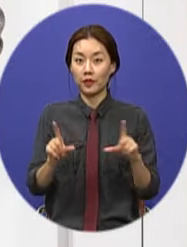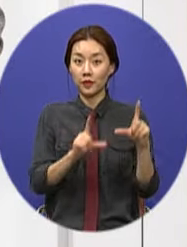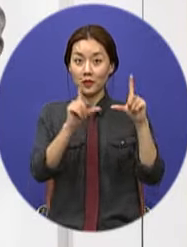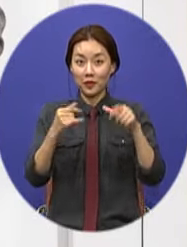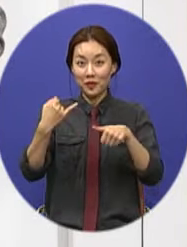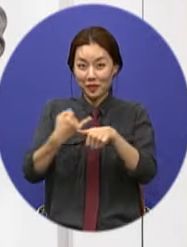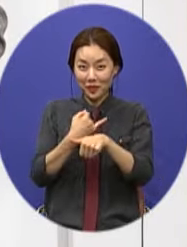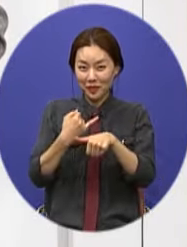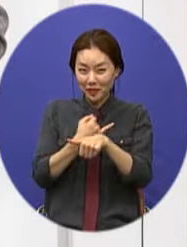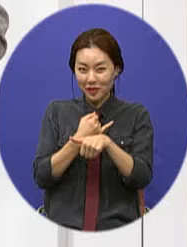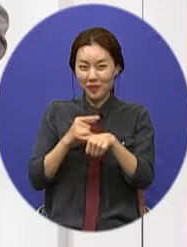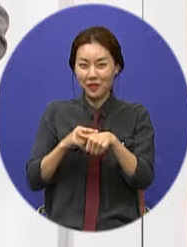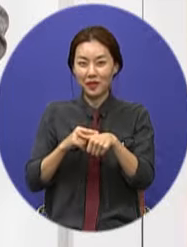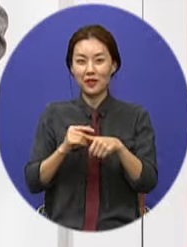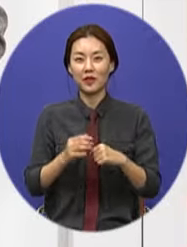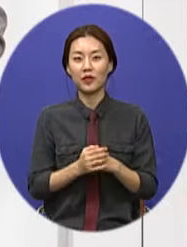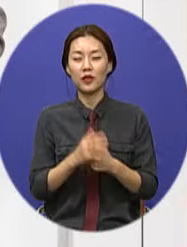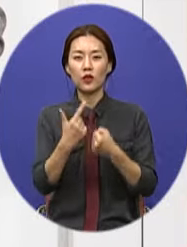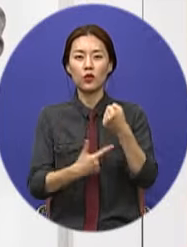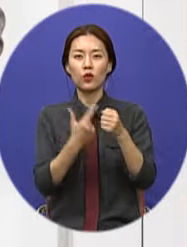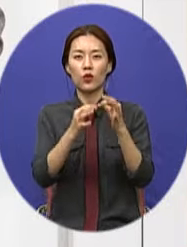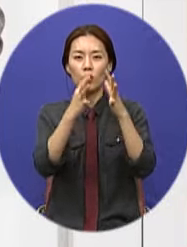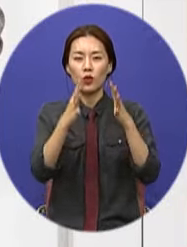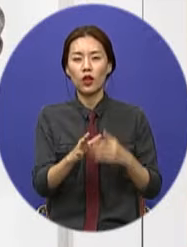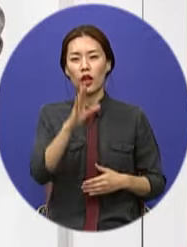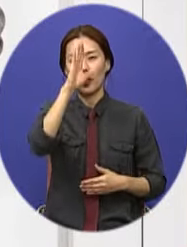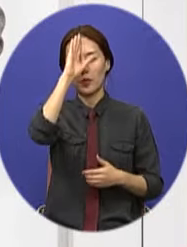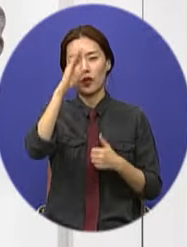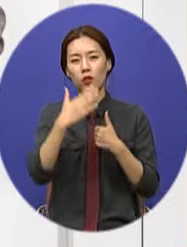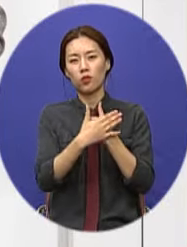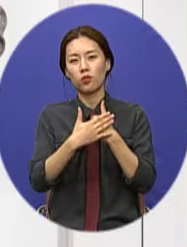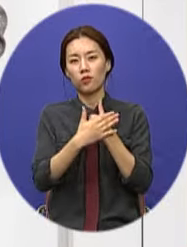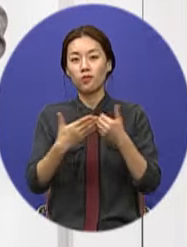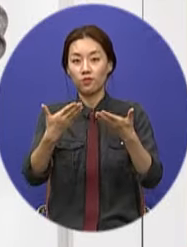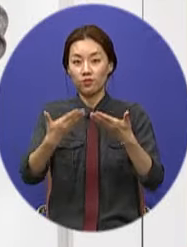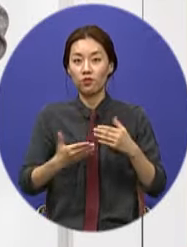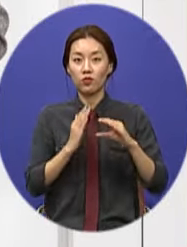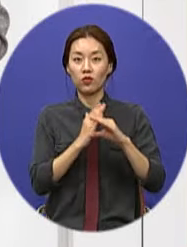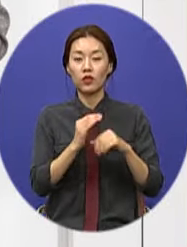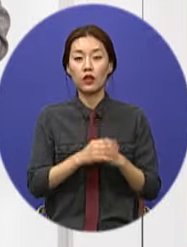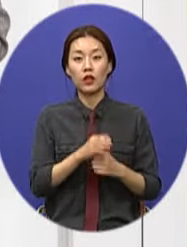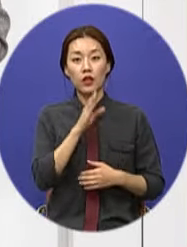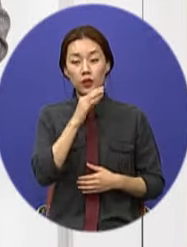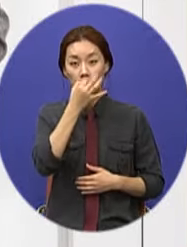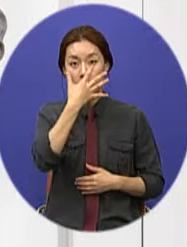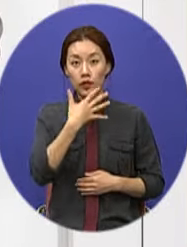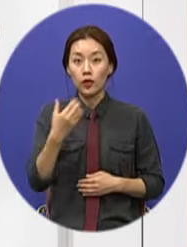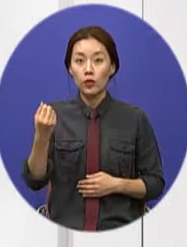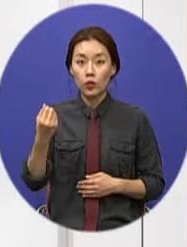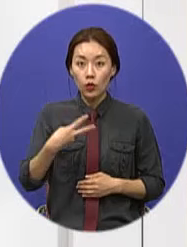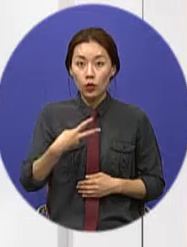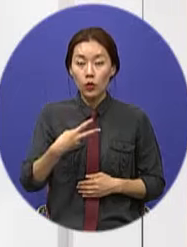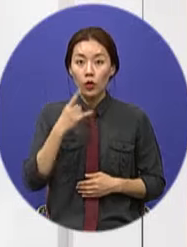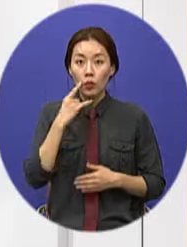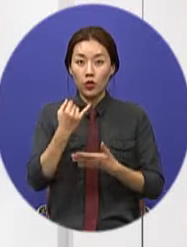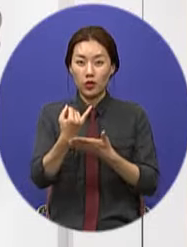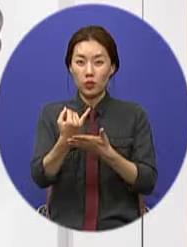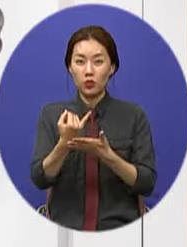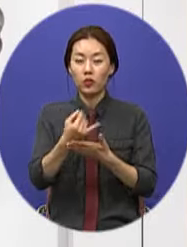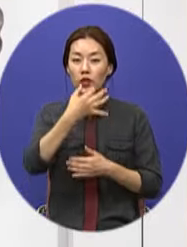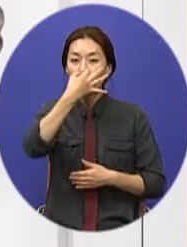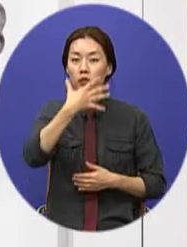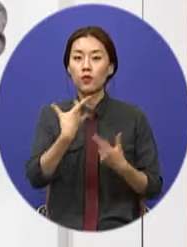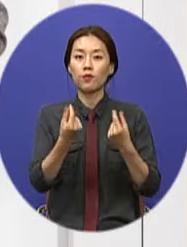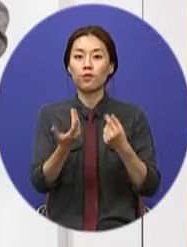애인이 응. 6년째 병수발 들고 있습니다. 그러니까 얼마나 힘들어. 그리고 우리 저 우리 어머님도